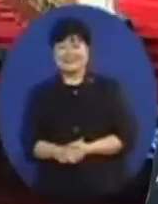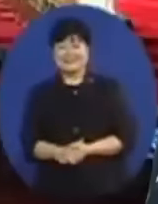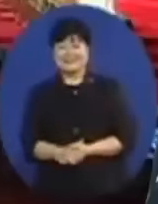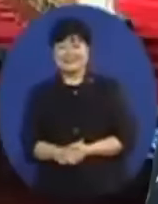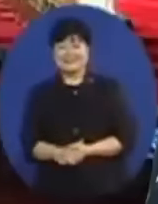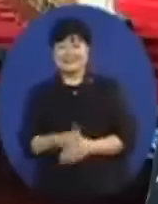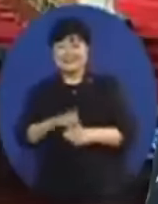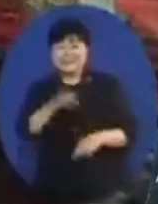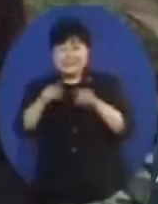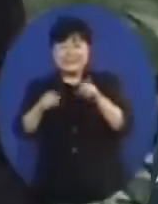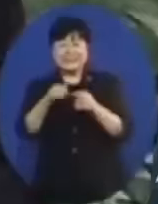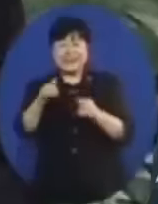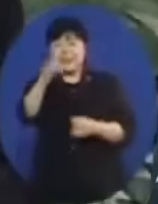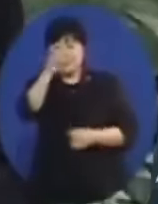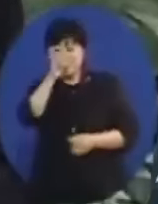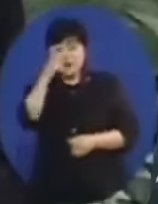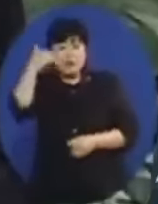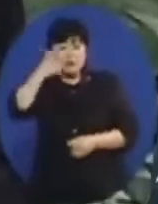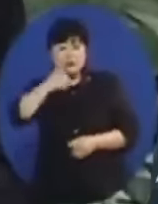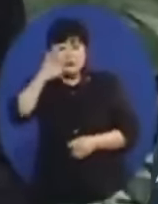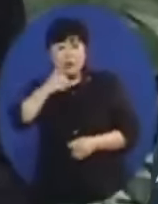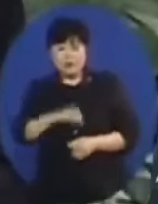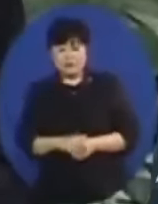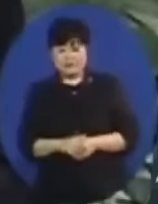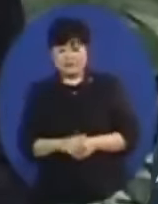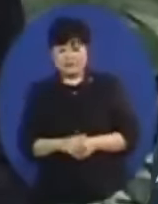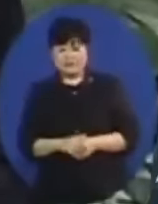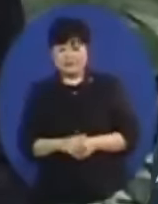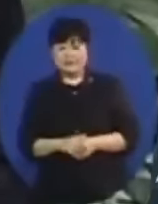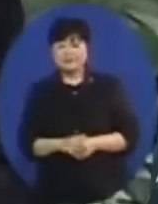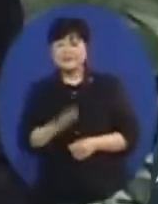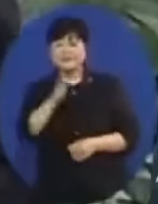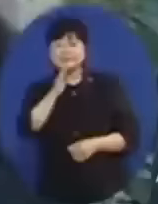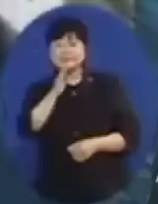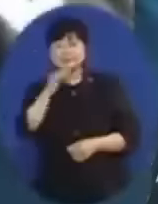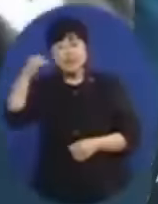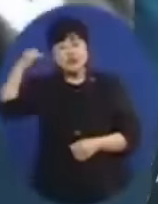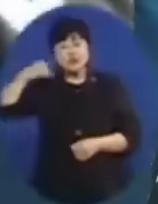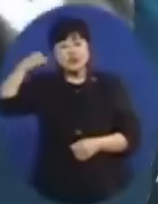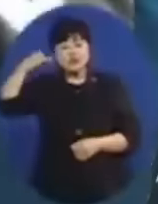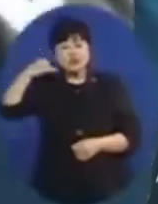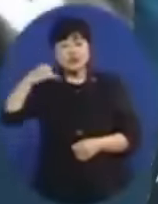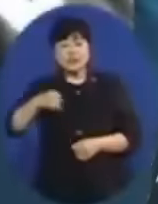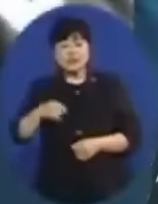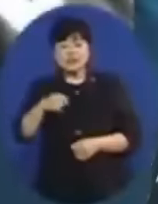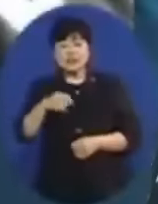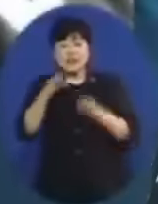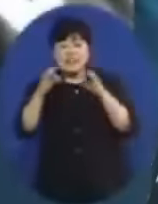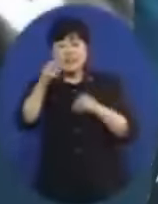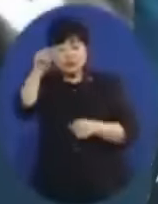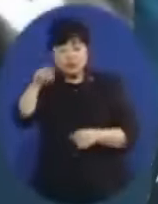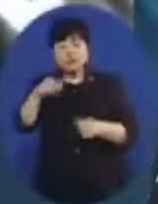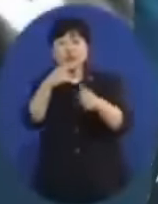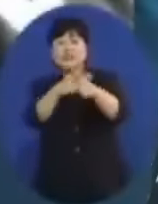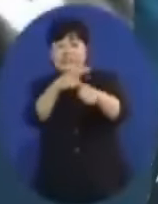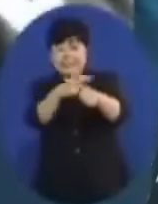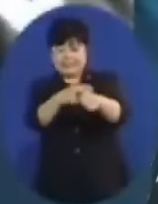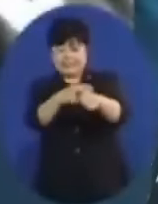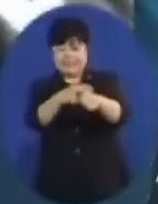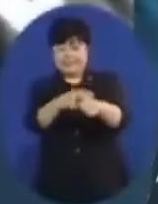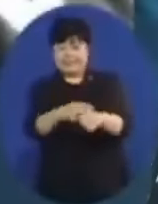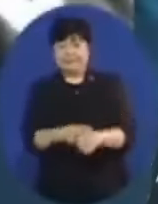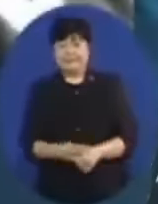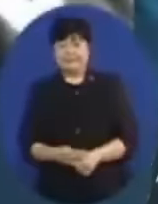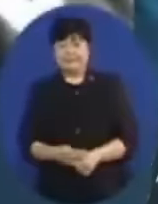그것을 실천하는 분이 있습니다. 독립운동가인 김구 선생이 중국에서 독립운동을 하던 당시에 이런 일이 있어요.